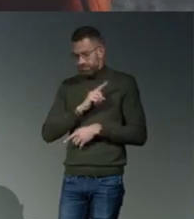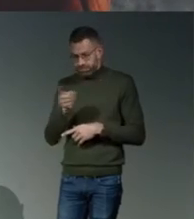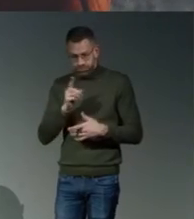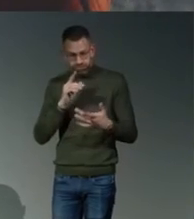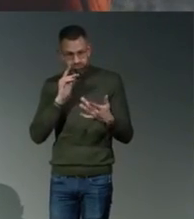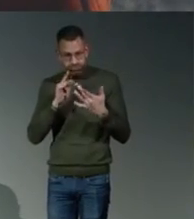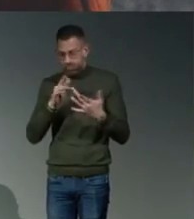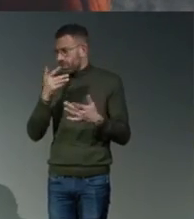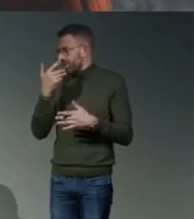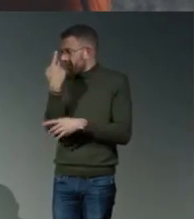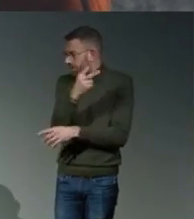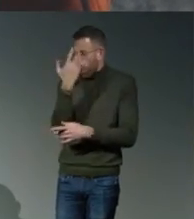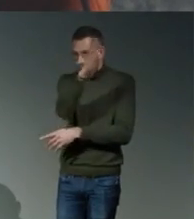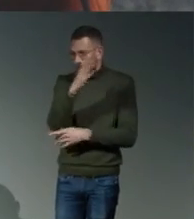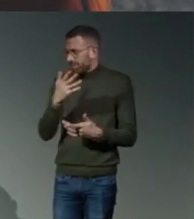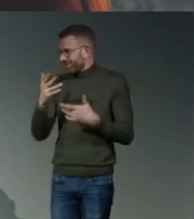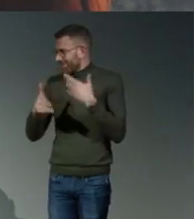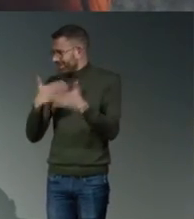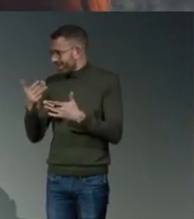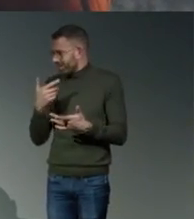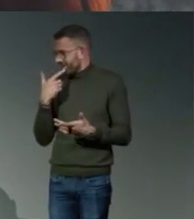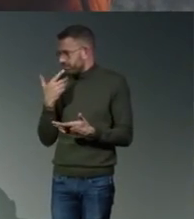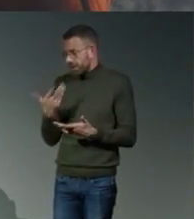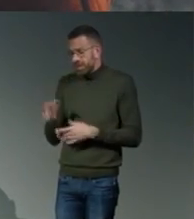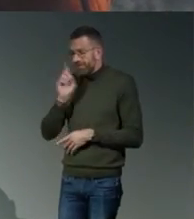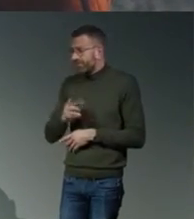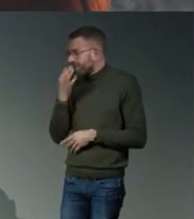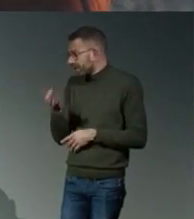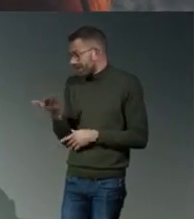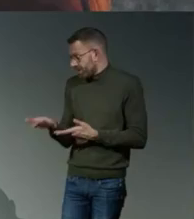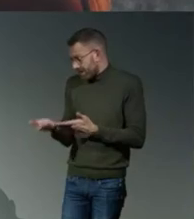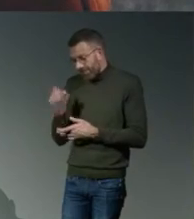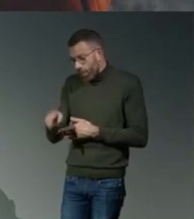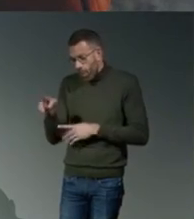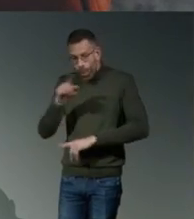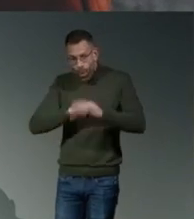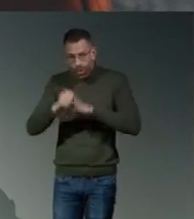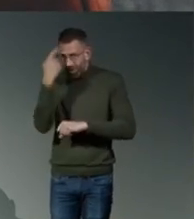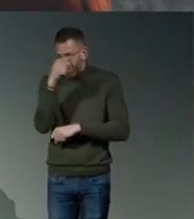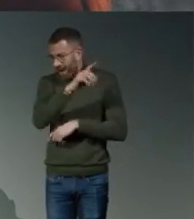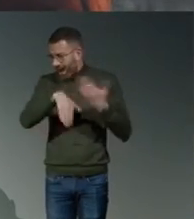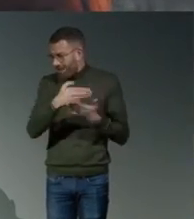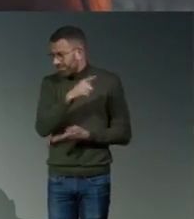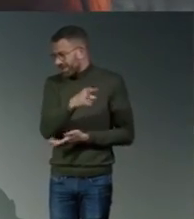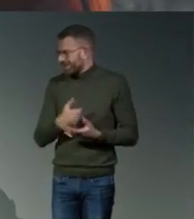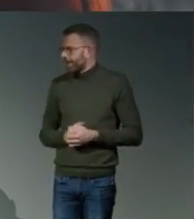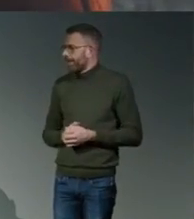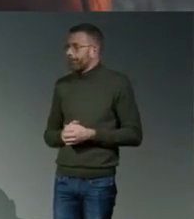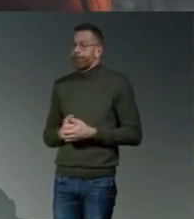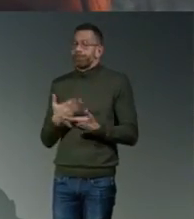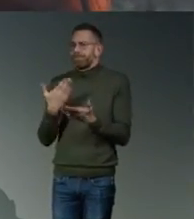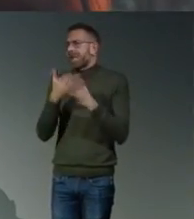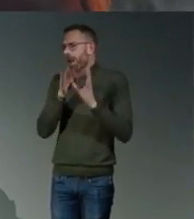c'est le non-autrui. Enfin, voilà, c'est tout ce qu'on dit à une fille, à savoir, il faut t'occuper des autres. Donc, c'est vrai que tout ça a une